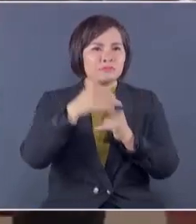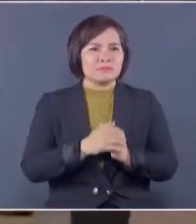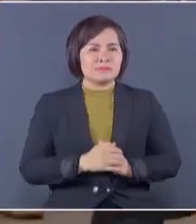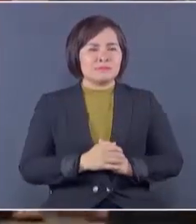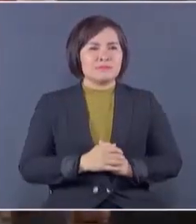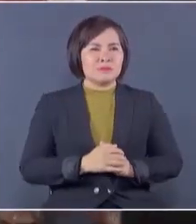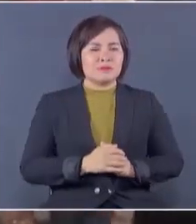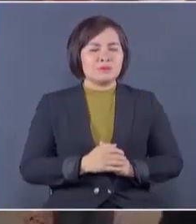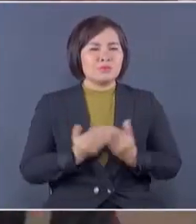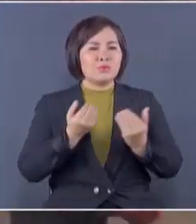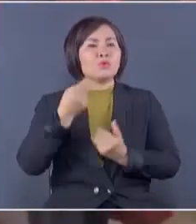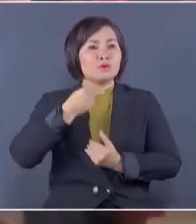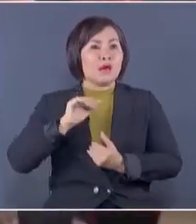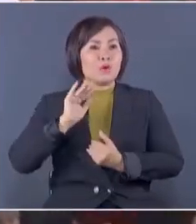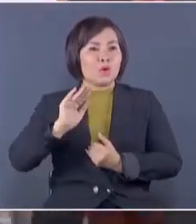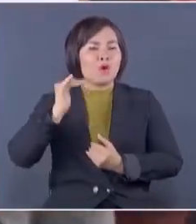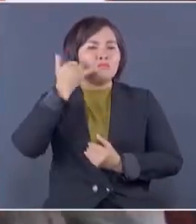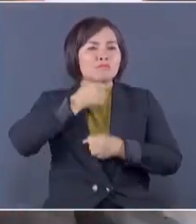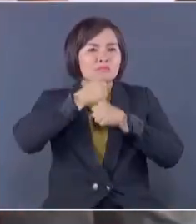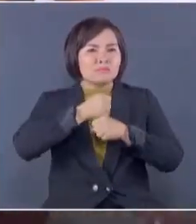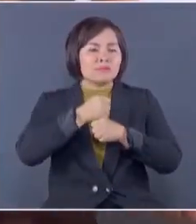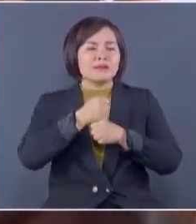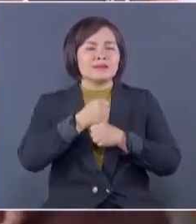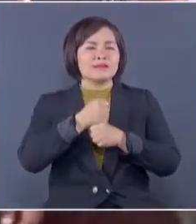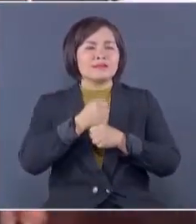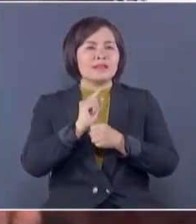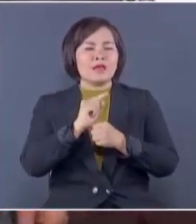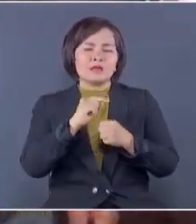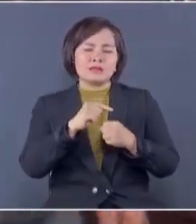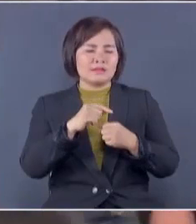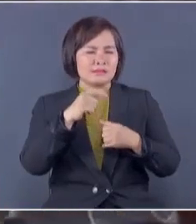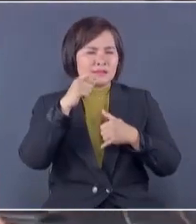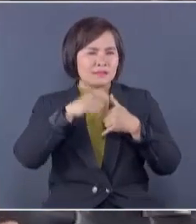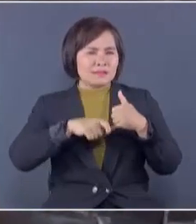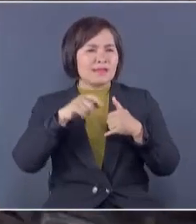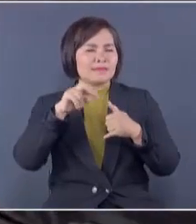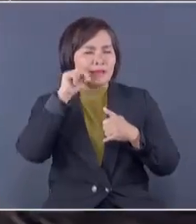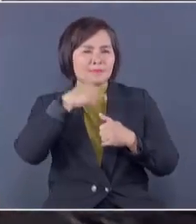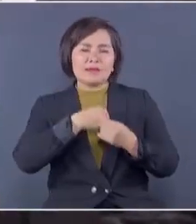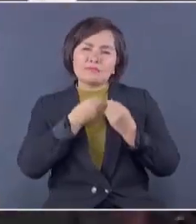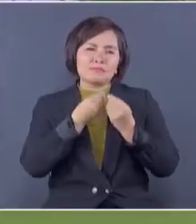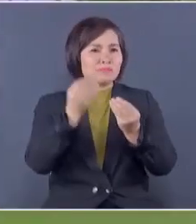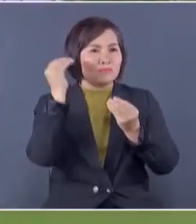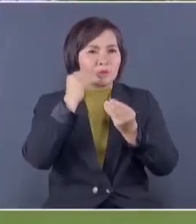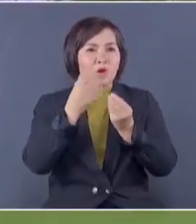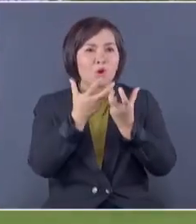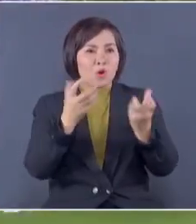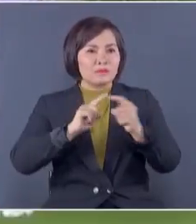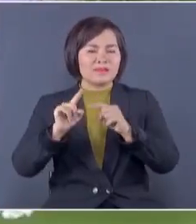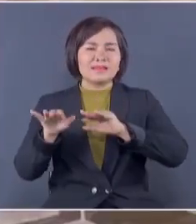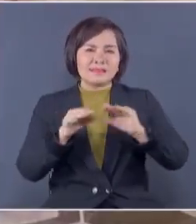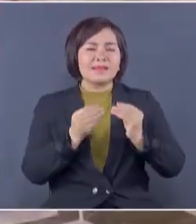กหลานของคุณยายเองจะรับสืบทอดมรดกในการให้จากคุณยายวันแล้วก็จัดเตรียมของชำร่วยงานศ